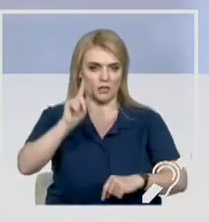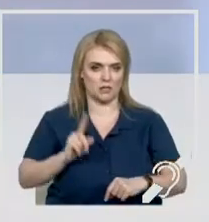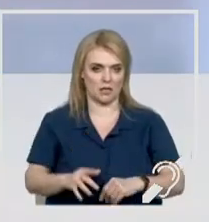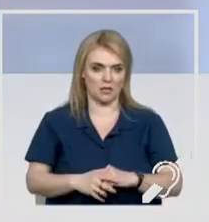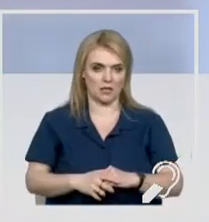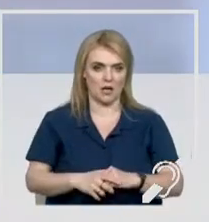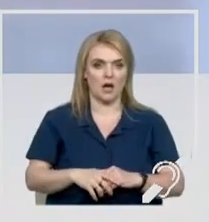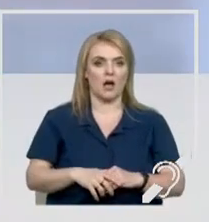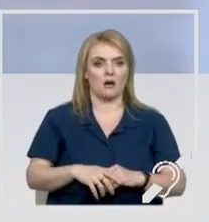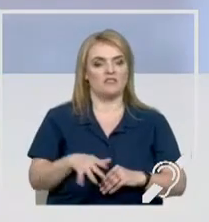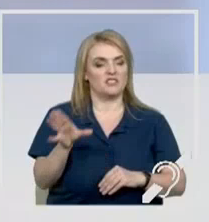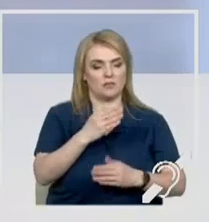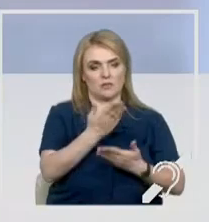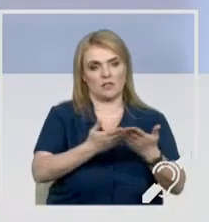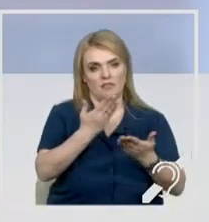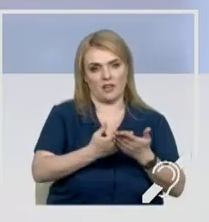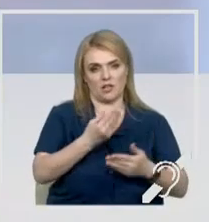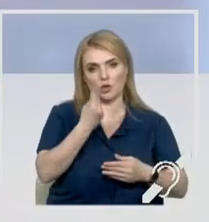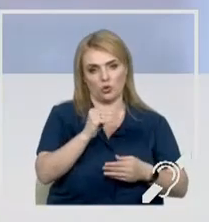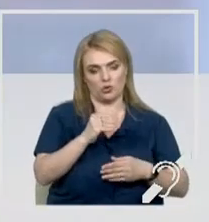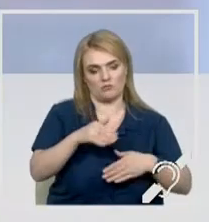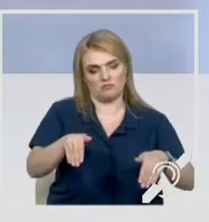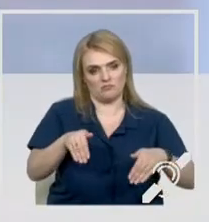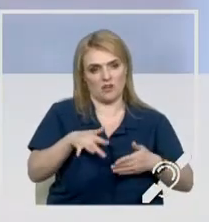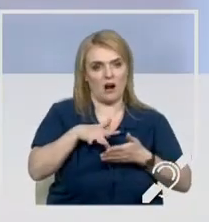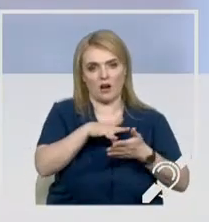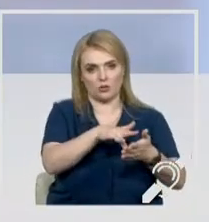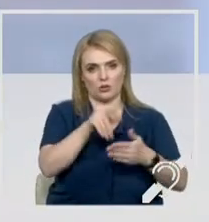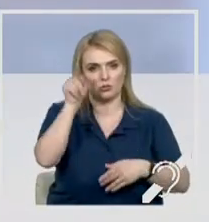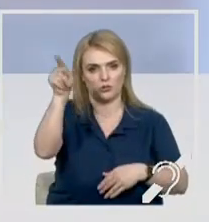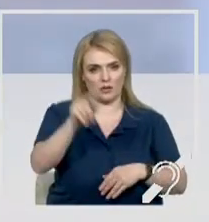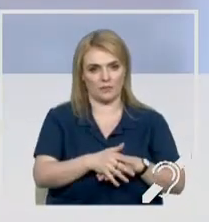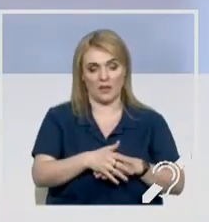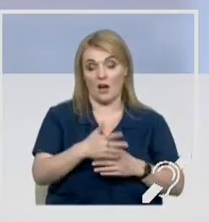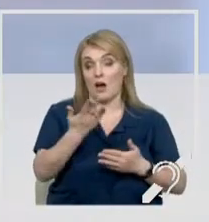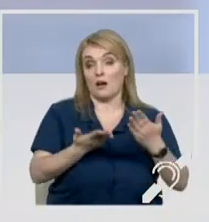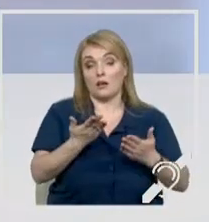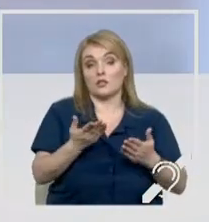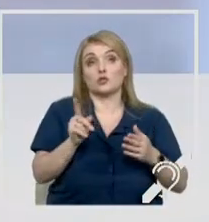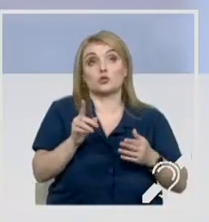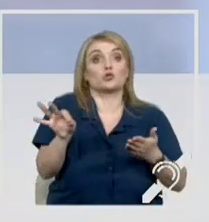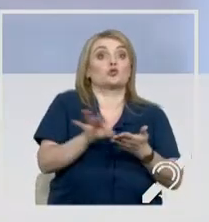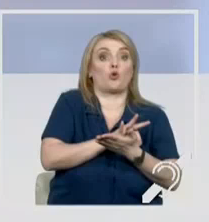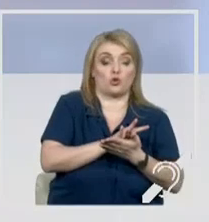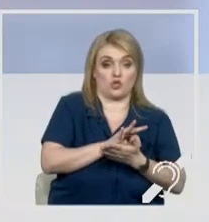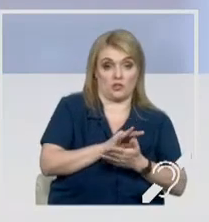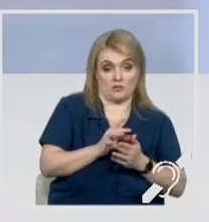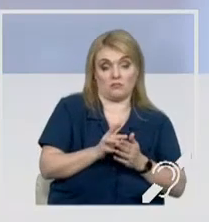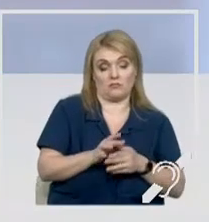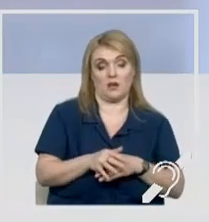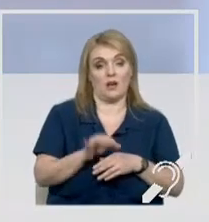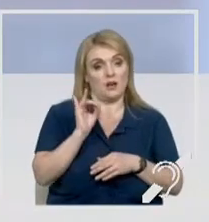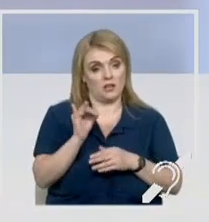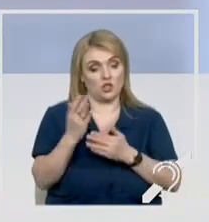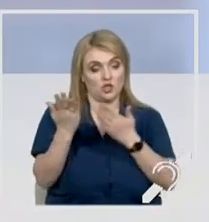zonă cetățenilor li se recomandă să evite călătoriile în Israel și în regiune dacă nu sunt neapărat necesare și să urmărească